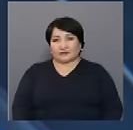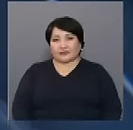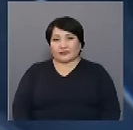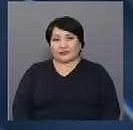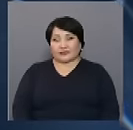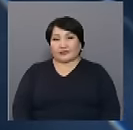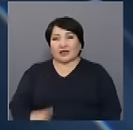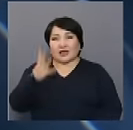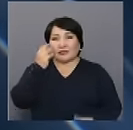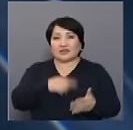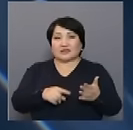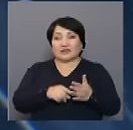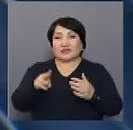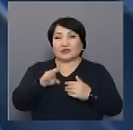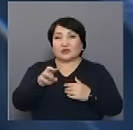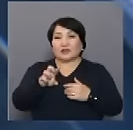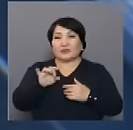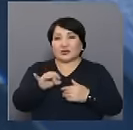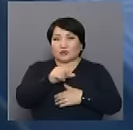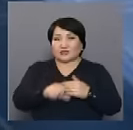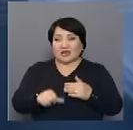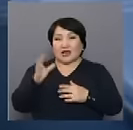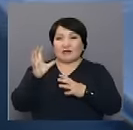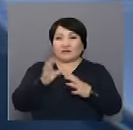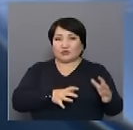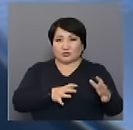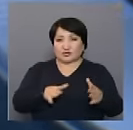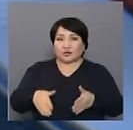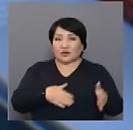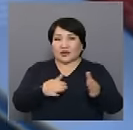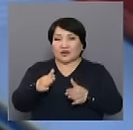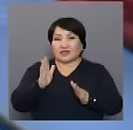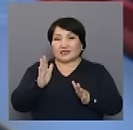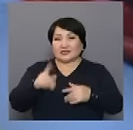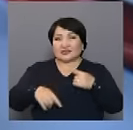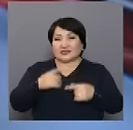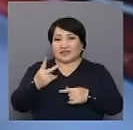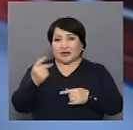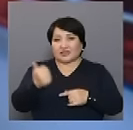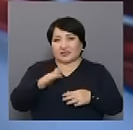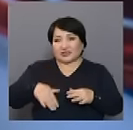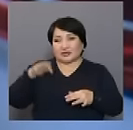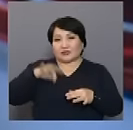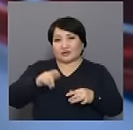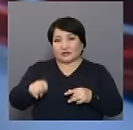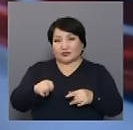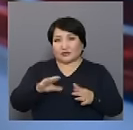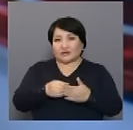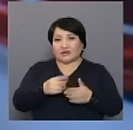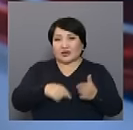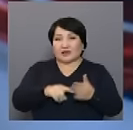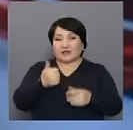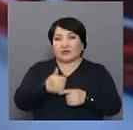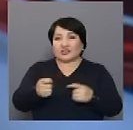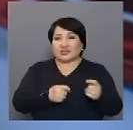Алматы қаласындағы Төле би көшесінде автобус жолағы тек 2 аптадан кейін ғана пайдалануға беріледі. Бұған дейін қала басшылығы Төле би көшесі